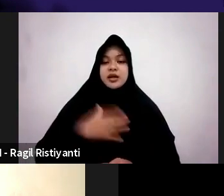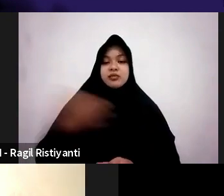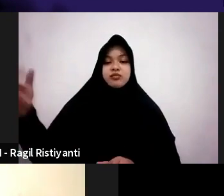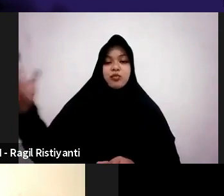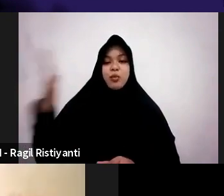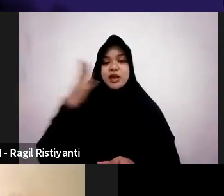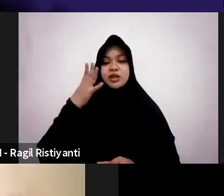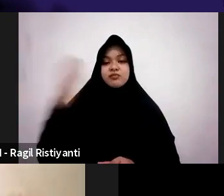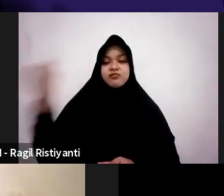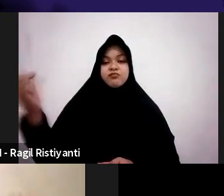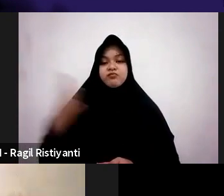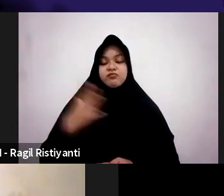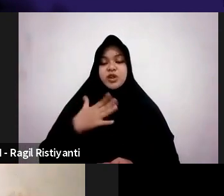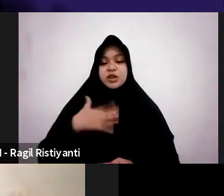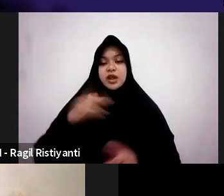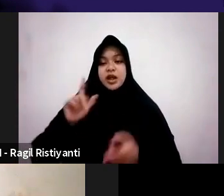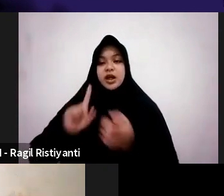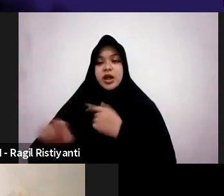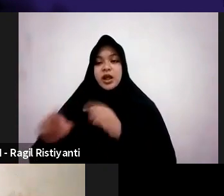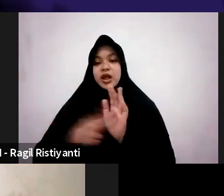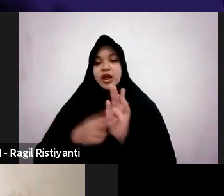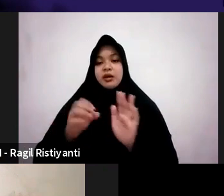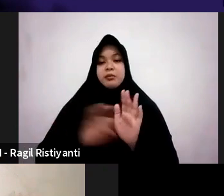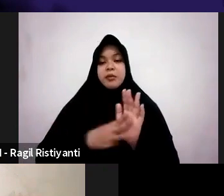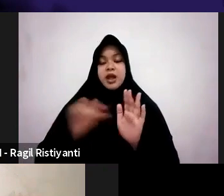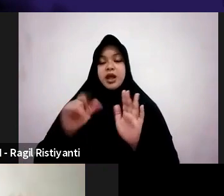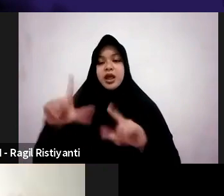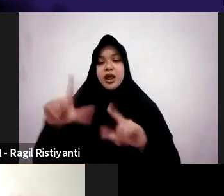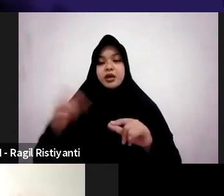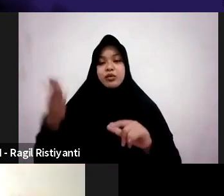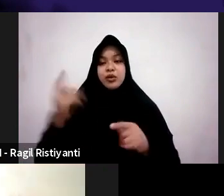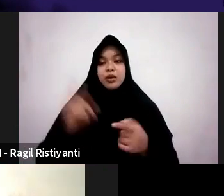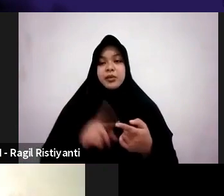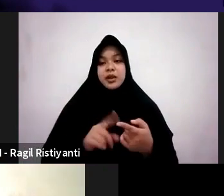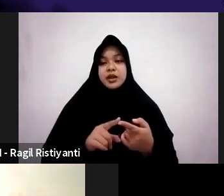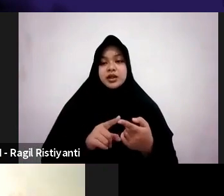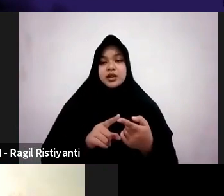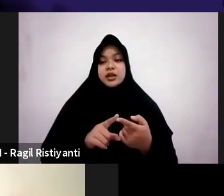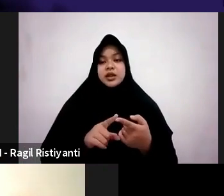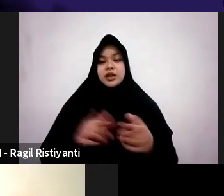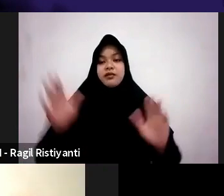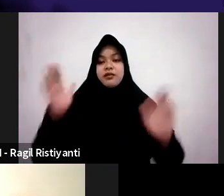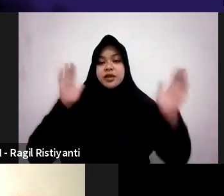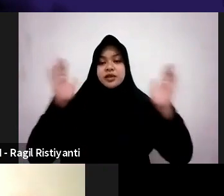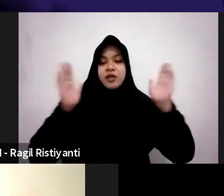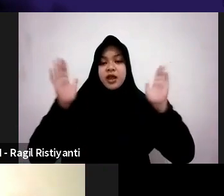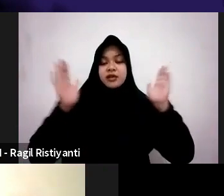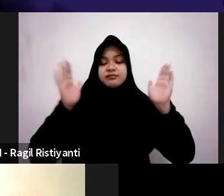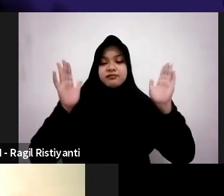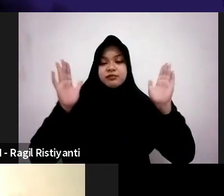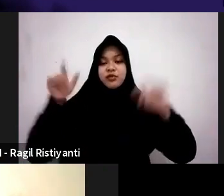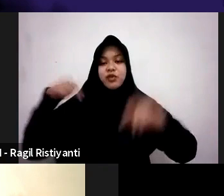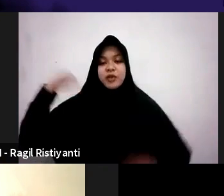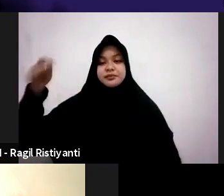Cak kenal Nela misalnya gitu kan Bila teman karena dulu eh di festival-festival di festival-festival film